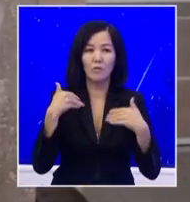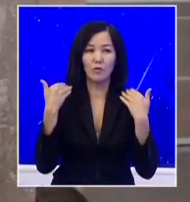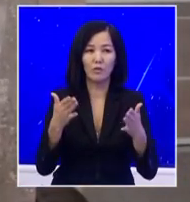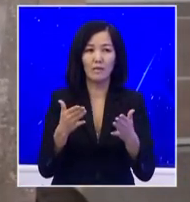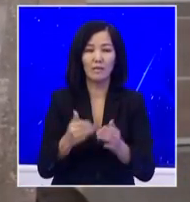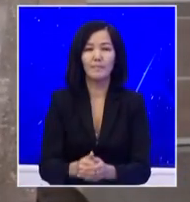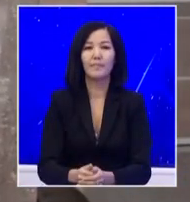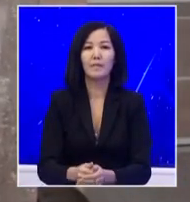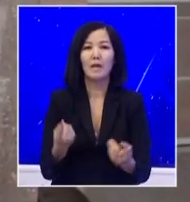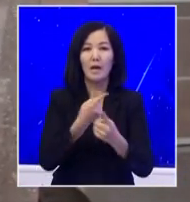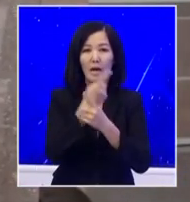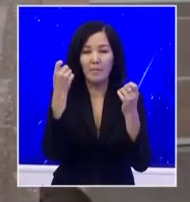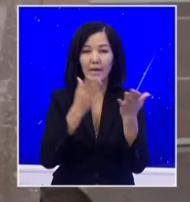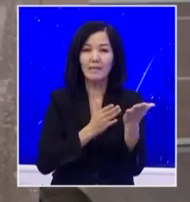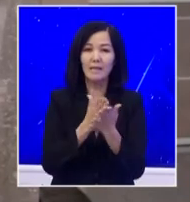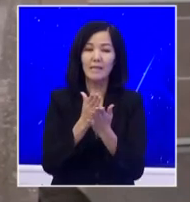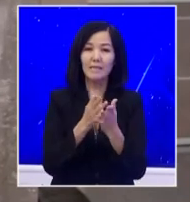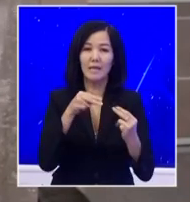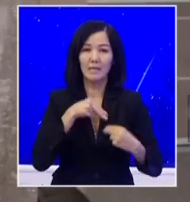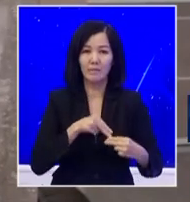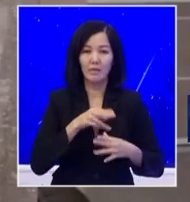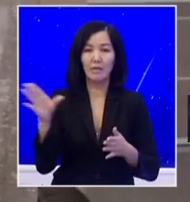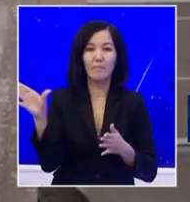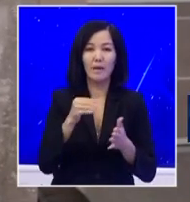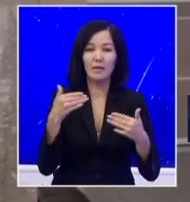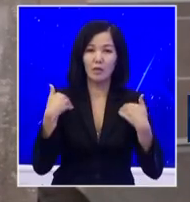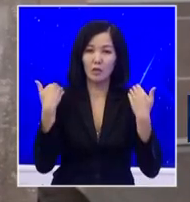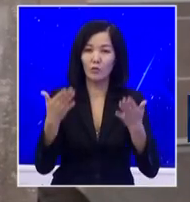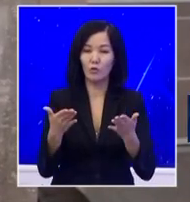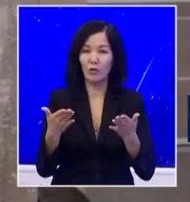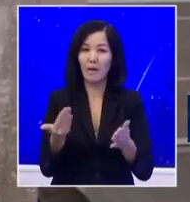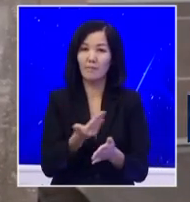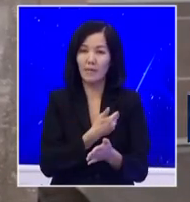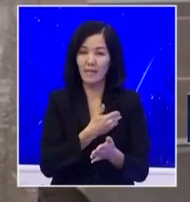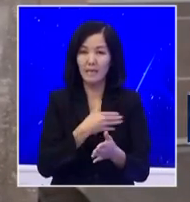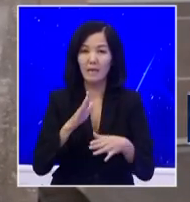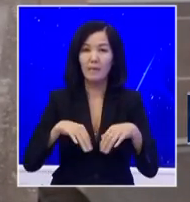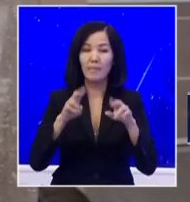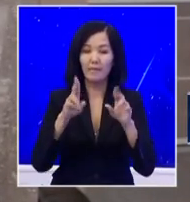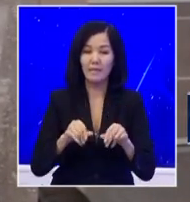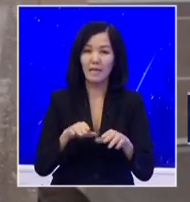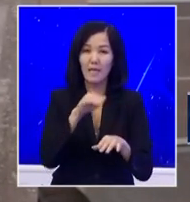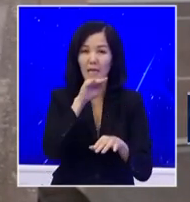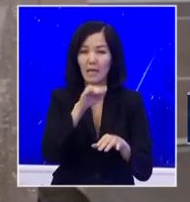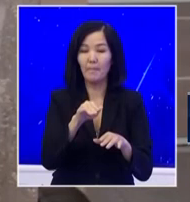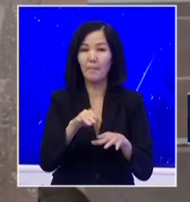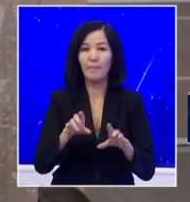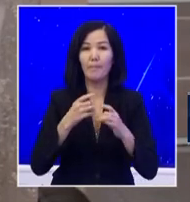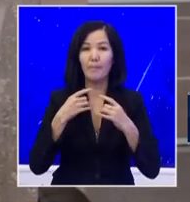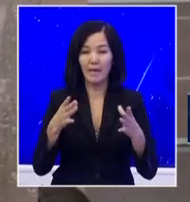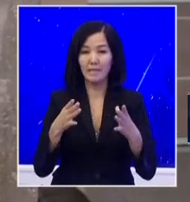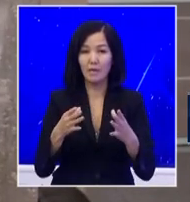жасап жатқан әріптестерімізді барлығы шын жүректен құттықтағымыз келіп отыр кәсіби мерекесімен. Осы аптаның ішінде